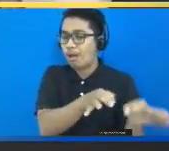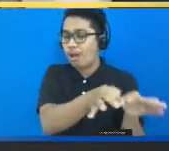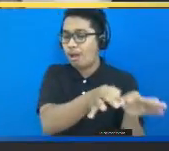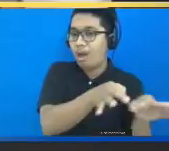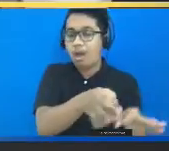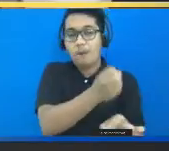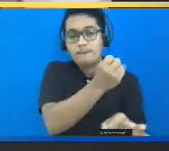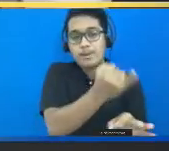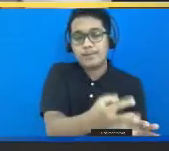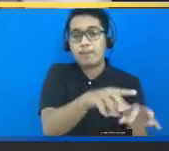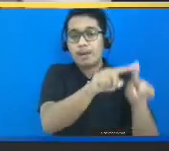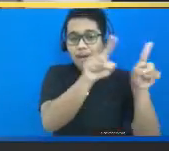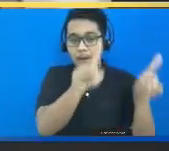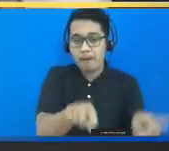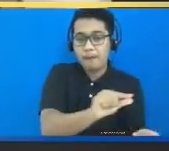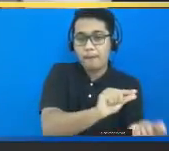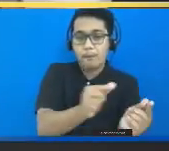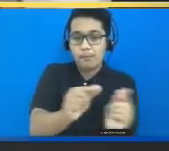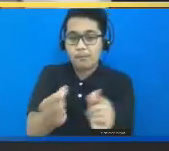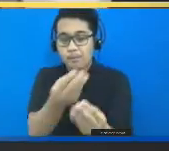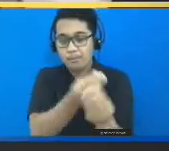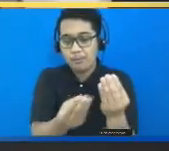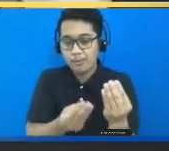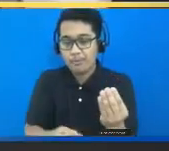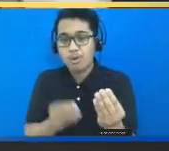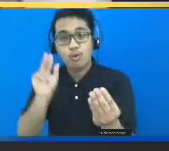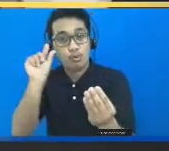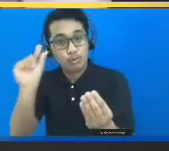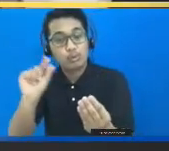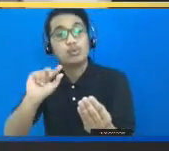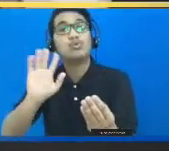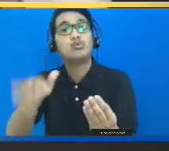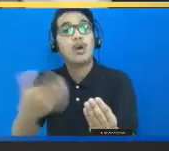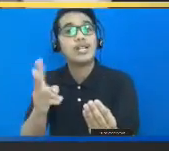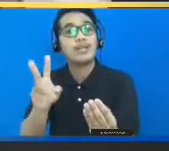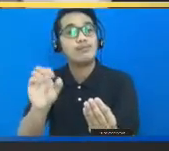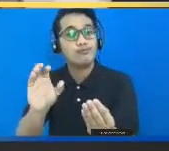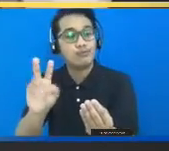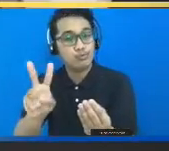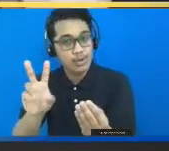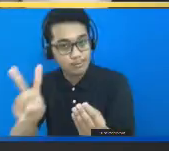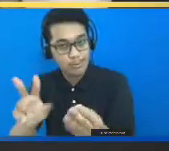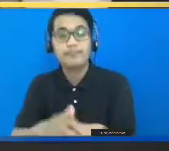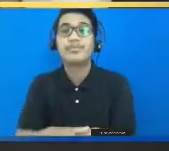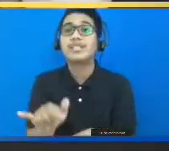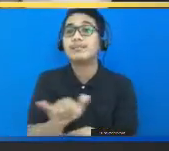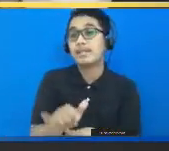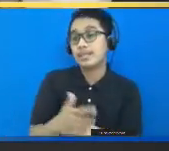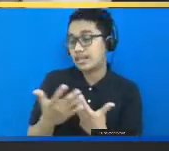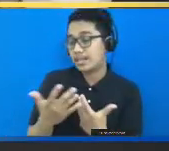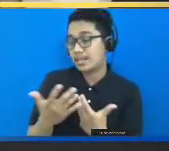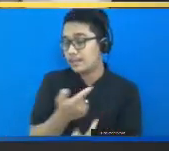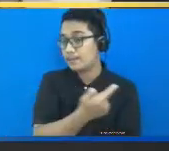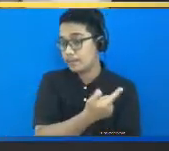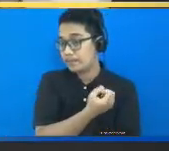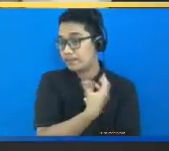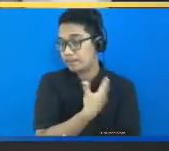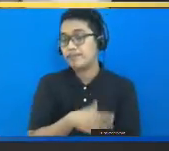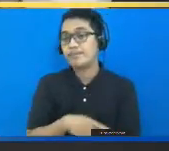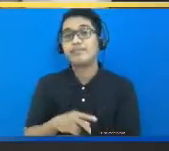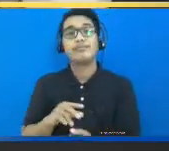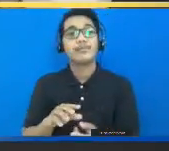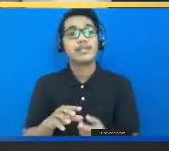beberapa reconstructor hal yang menjadi agenda di Tahun 2022 diantaranya dikatakan adalah